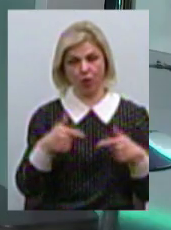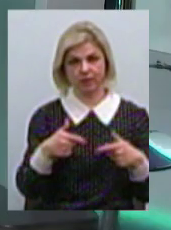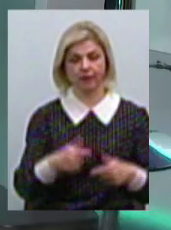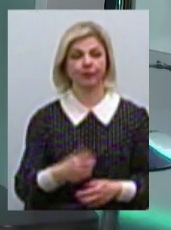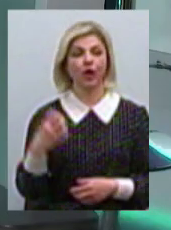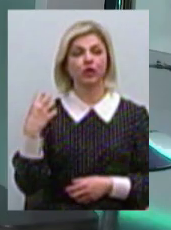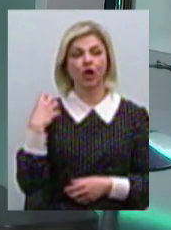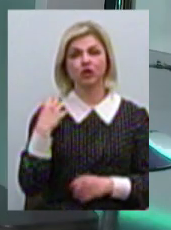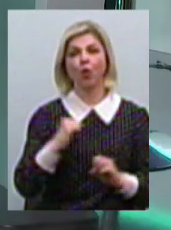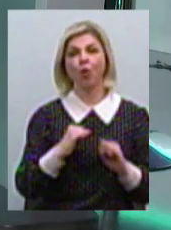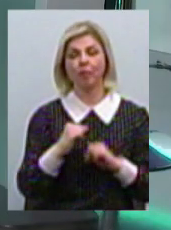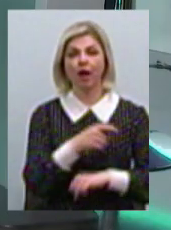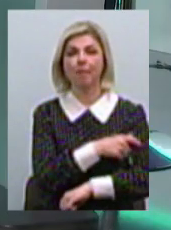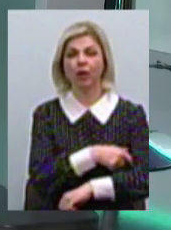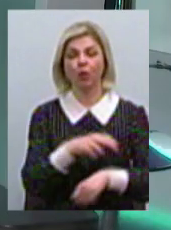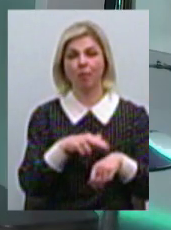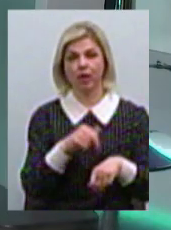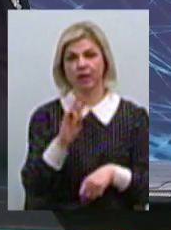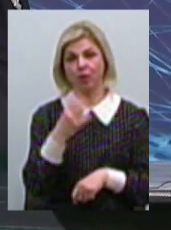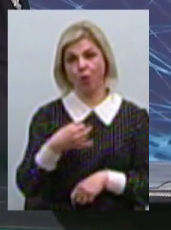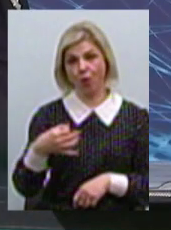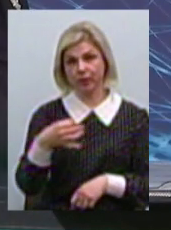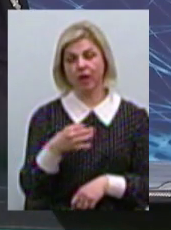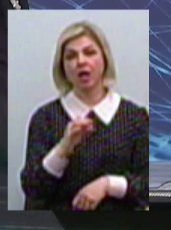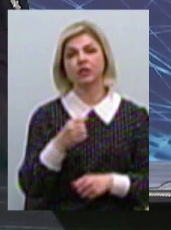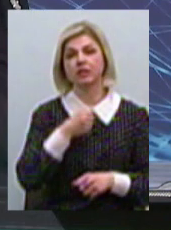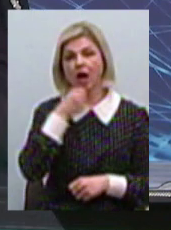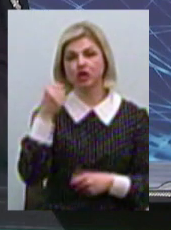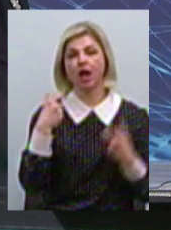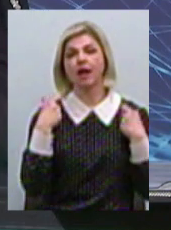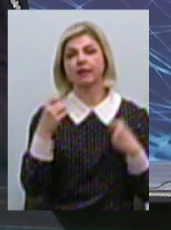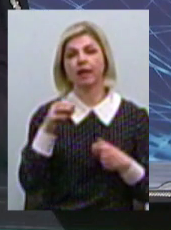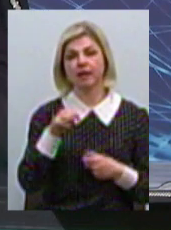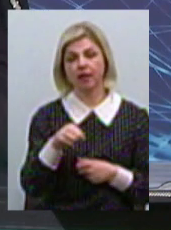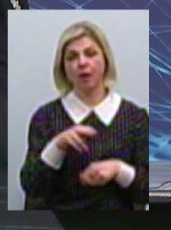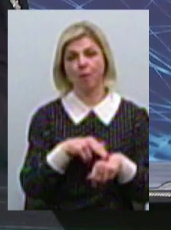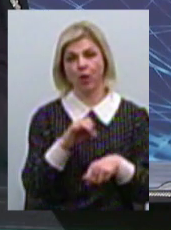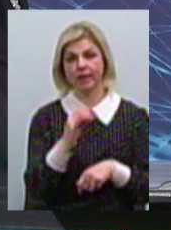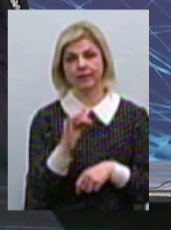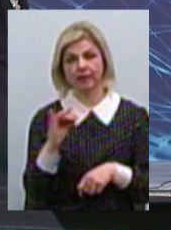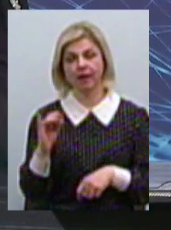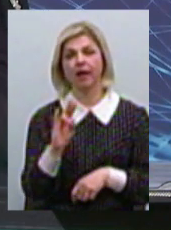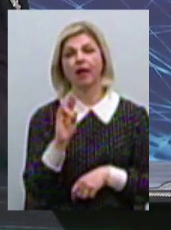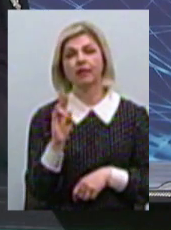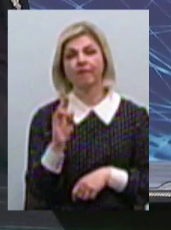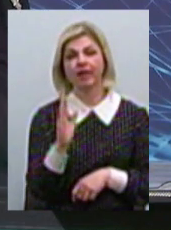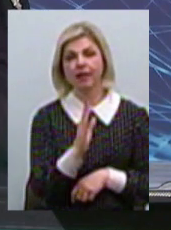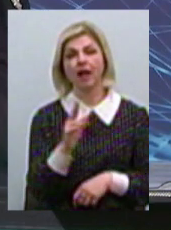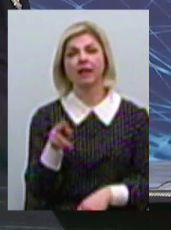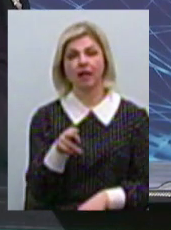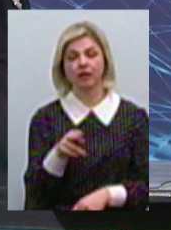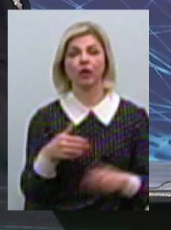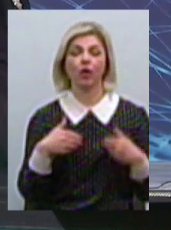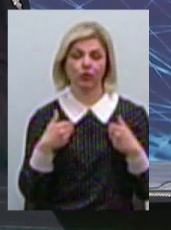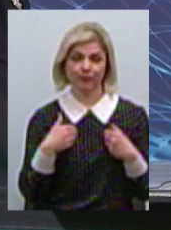– начальник управління патрульної поліції Миколаївської області, старший лейтенант поліції Віталій Даніла. Віталій, я вас вітаю